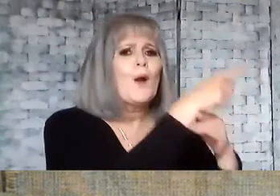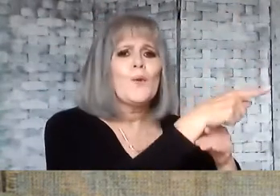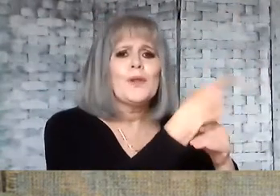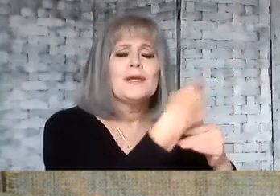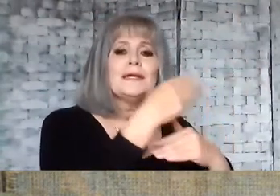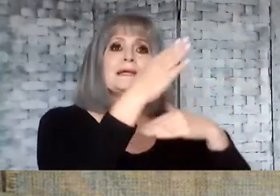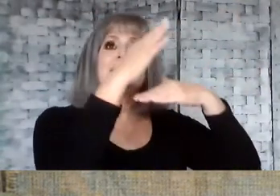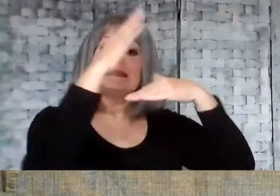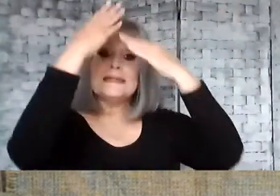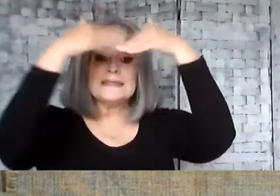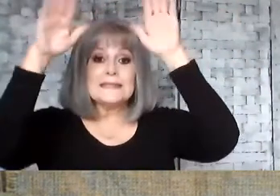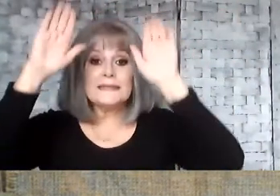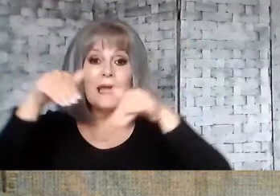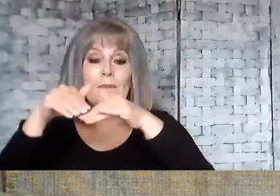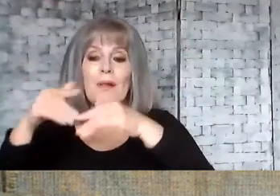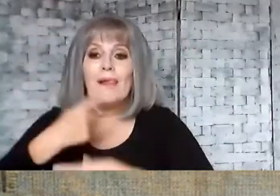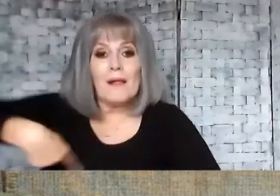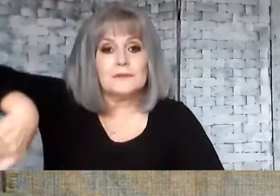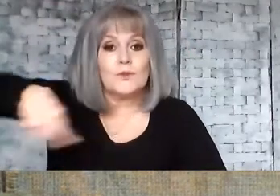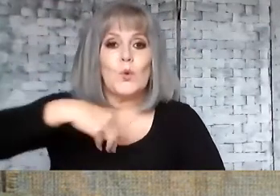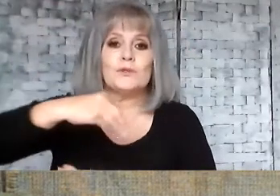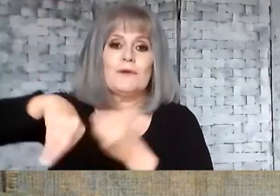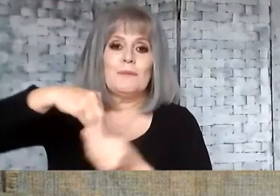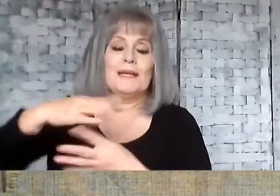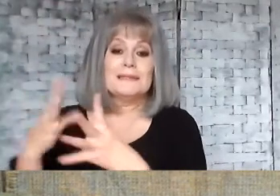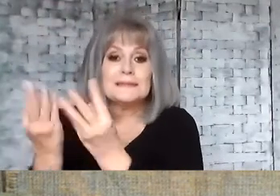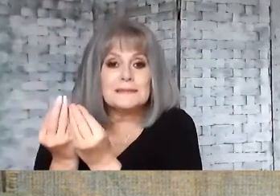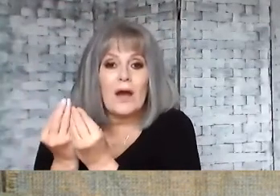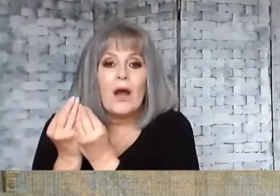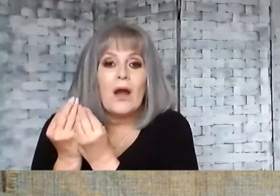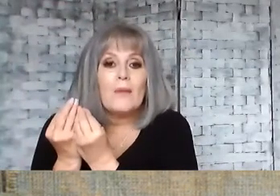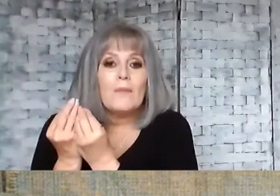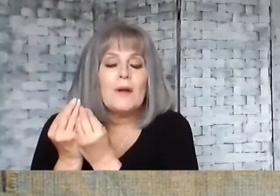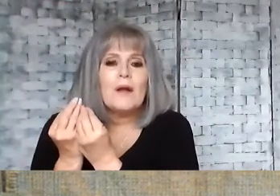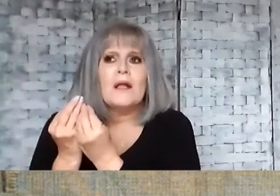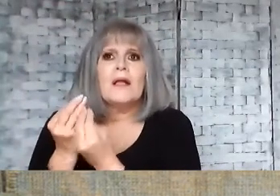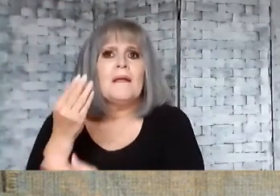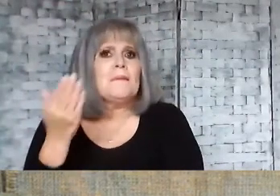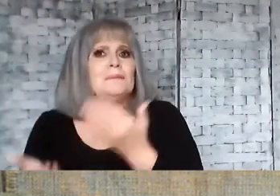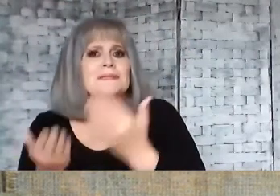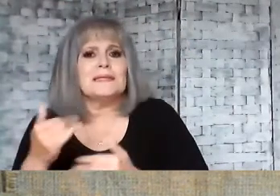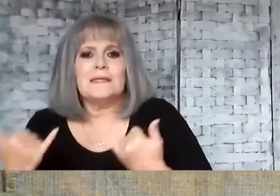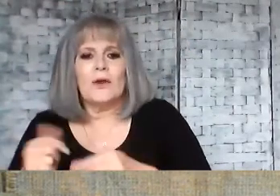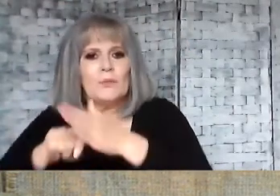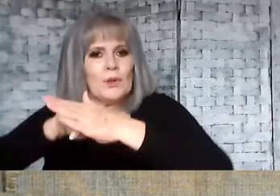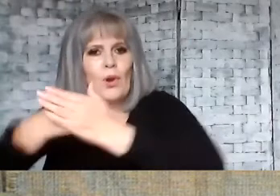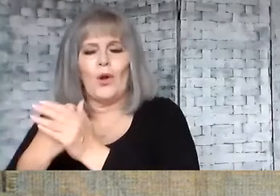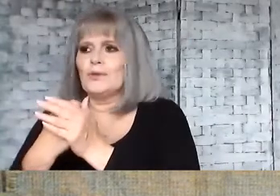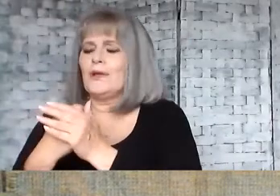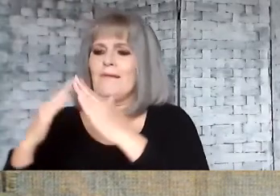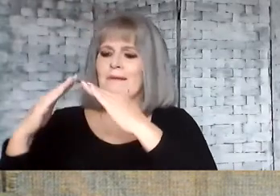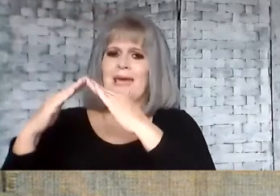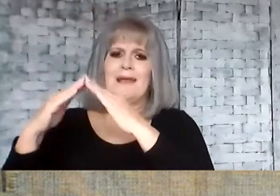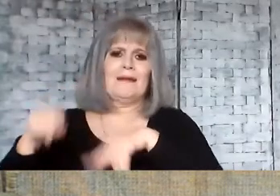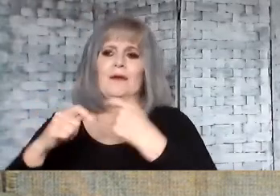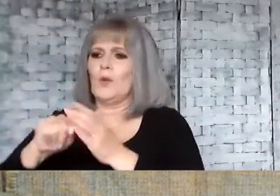van gelowiges. En terwyl die kerke nou sukkel om oop te maak, die gebouwe, miskien moet ons weer dink.